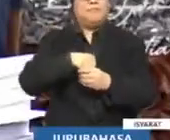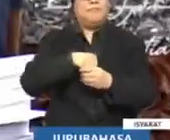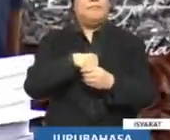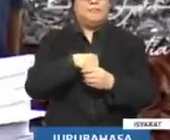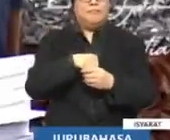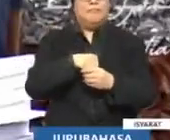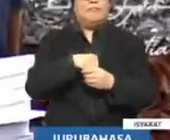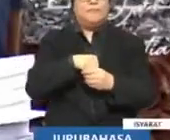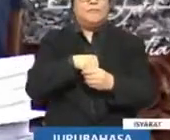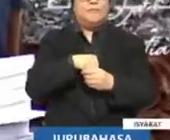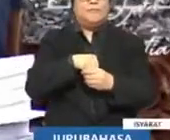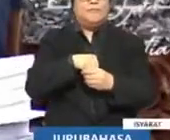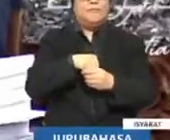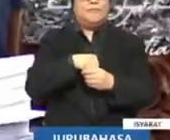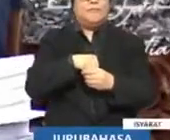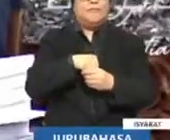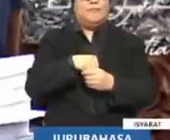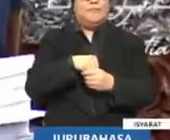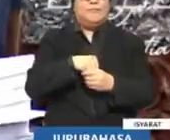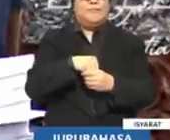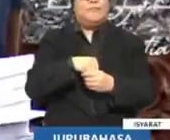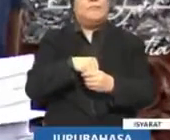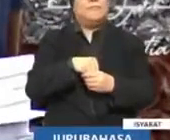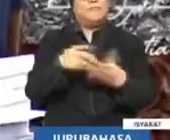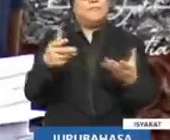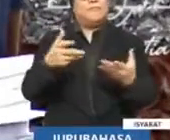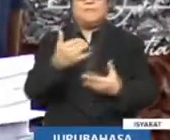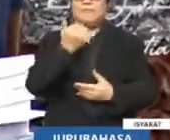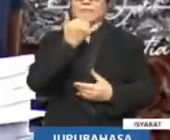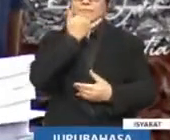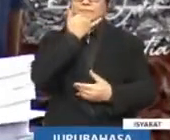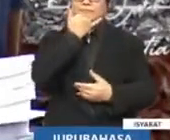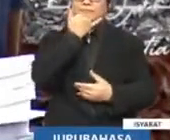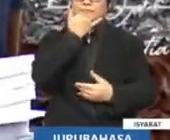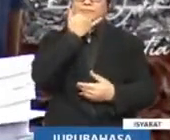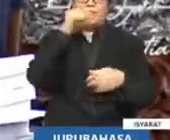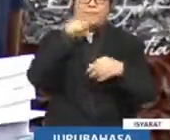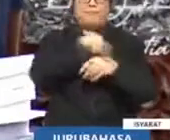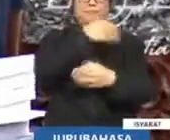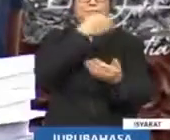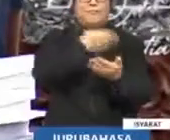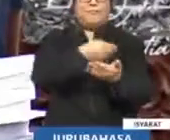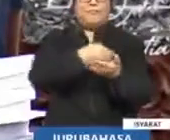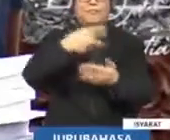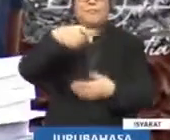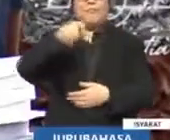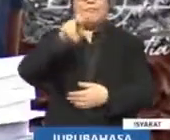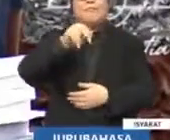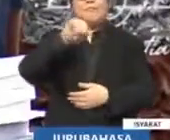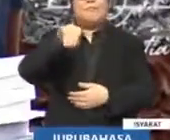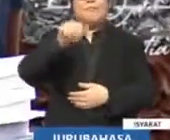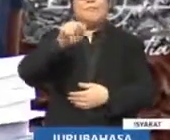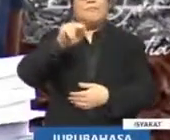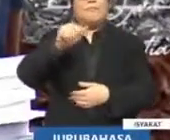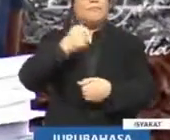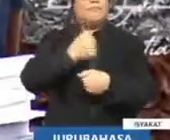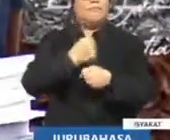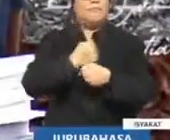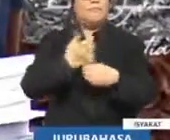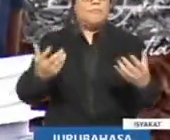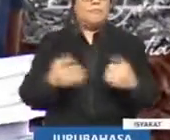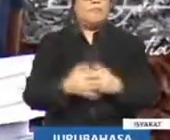dituduh Hai terlibat didalam menyalahgunakan dana bencana kerja ya